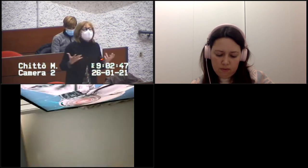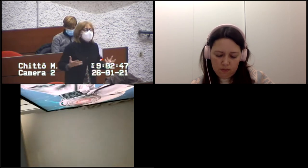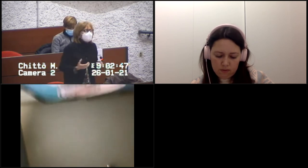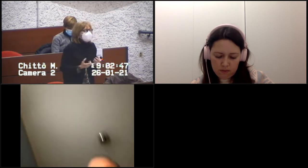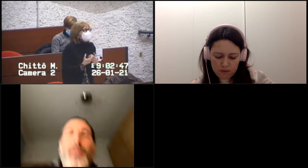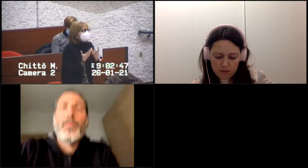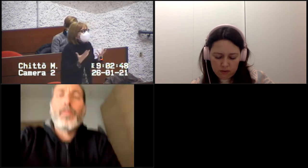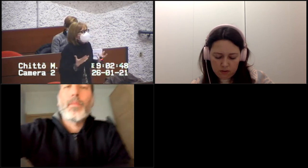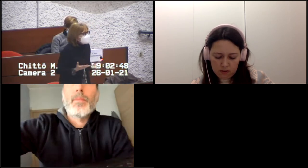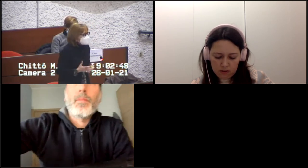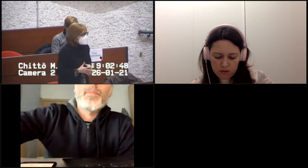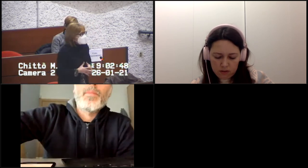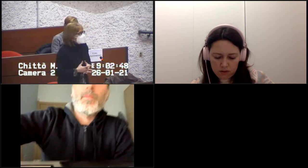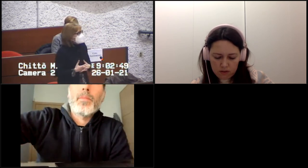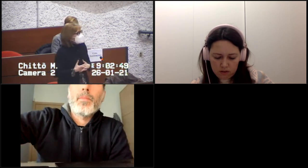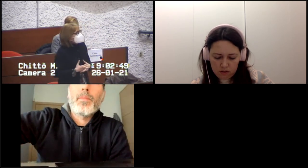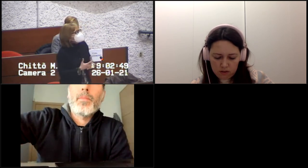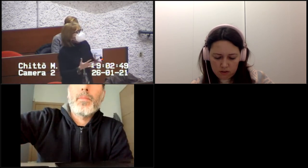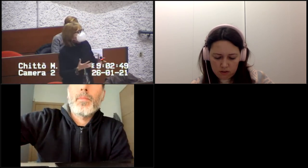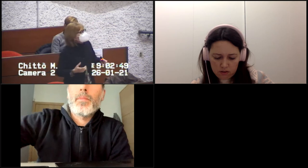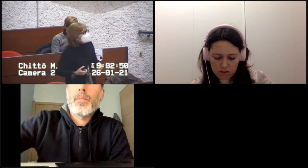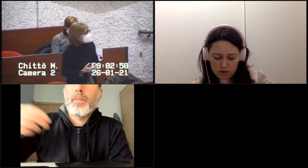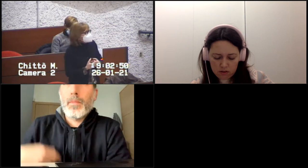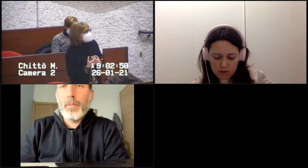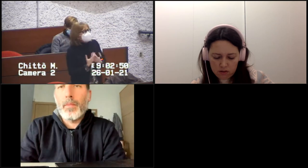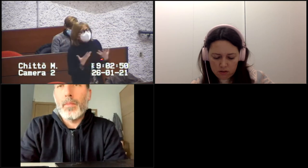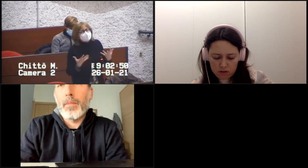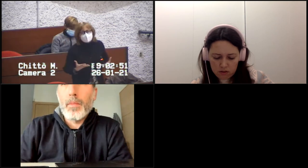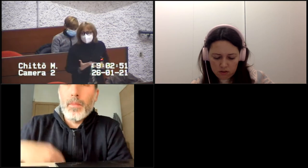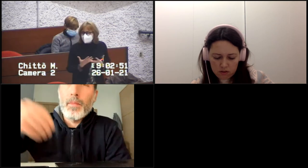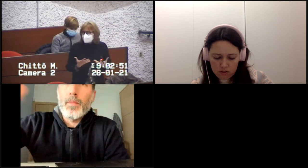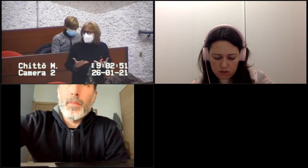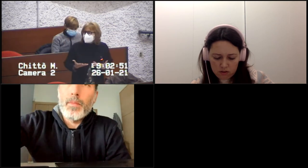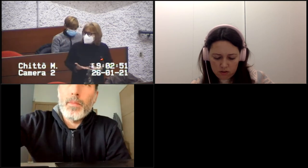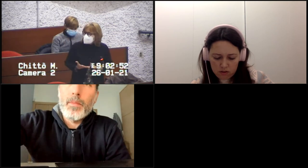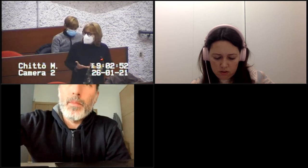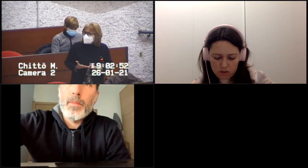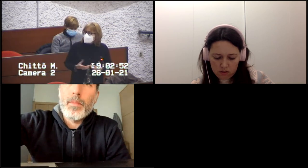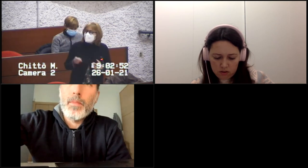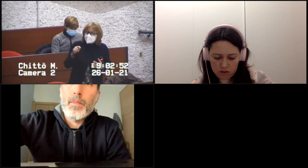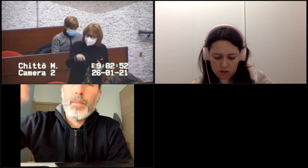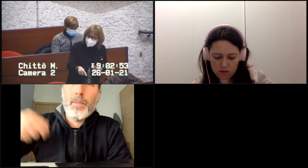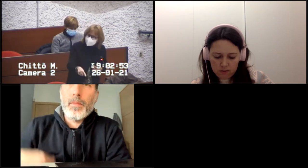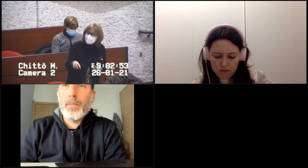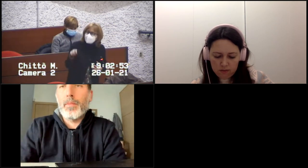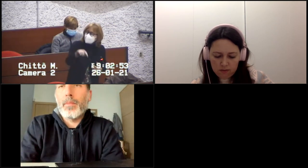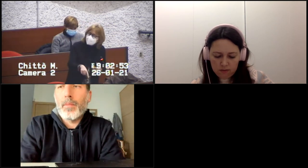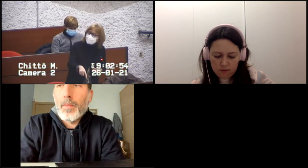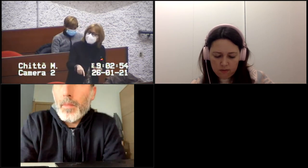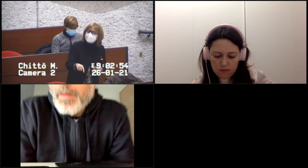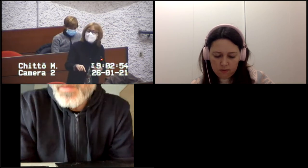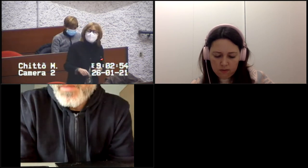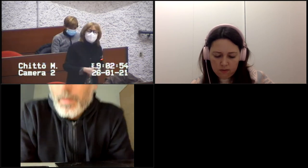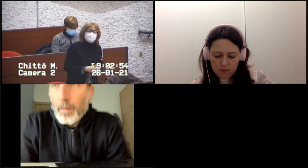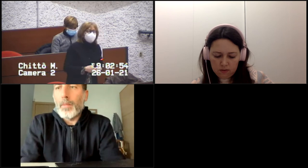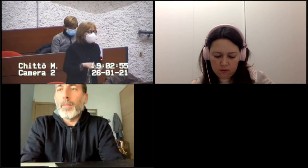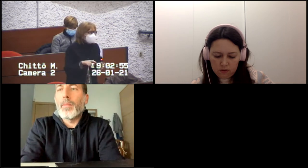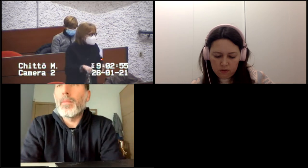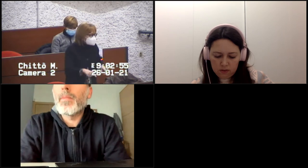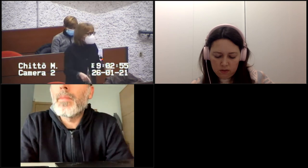non si dà neanche la possibilità di una concertazione, di trattare sul proprio territorio, cioè sei piccolo e quindi